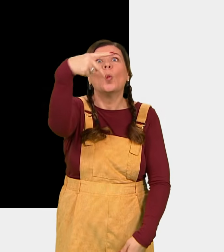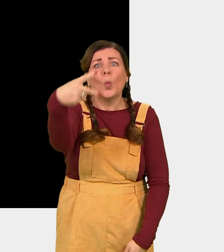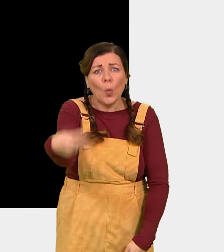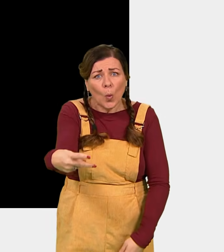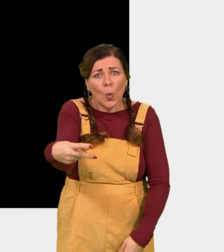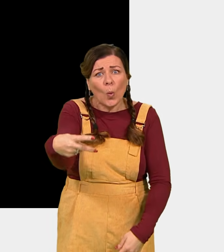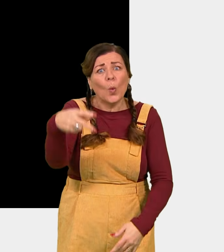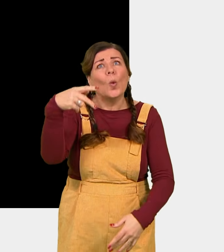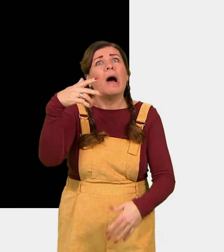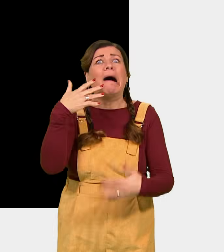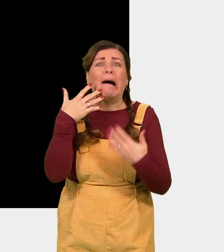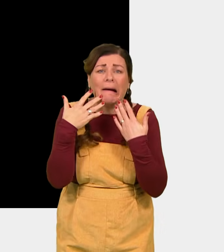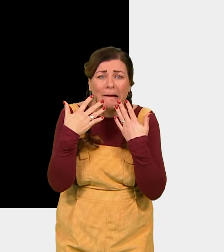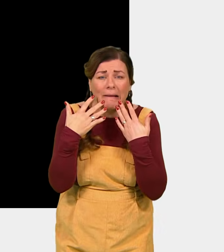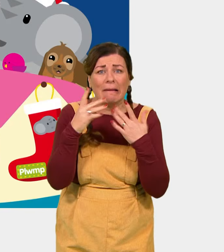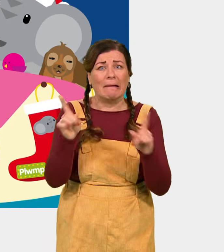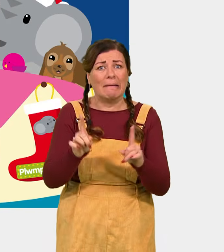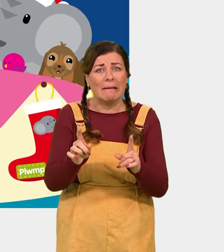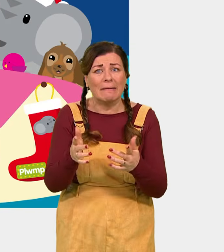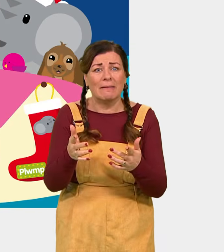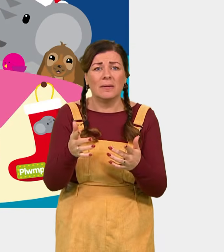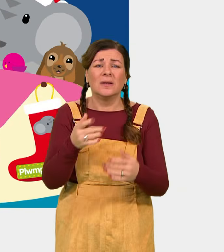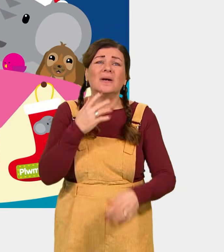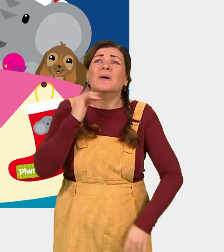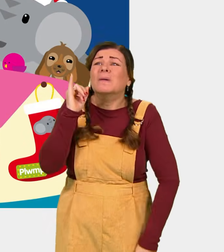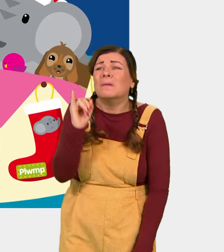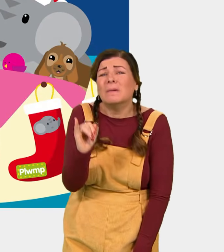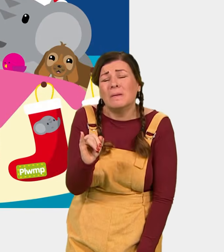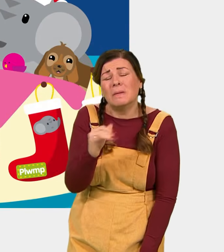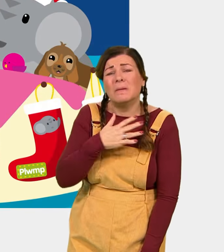yn y tywyllwch, medda Llew. O na!